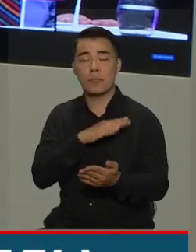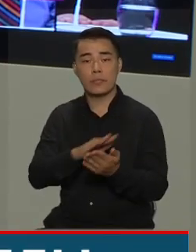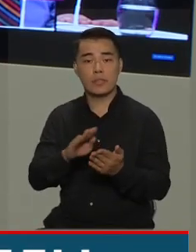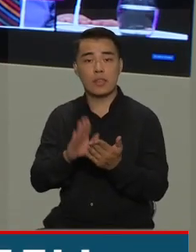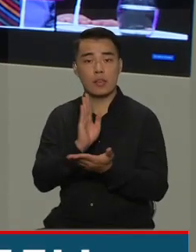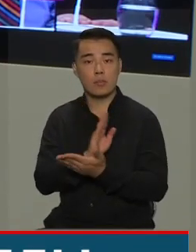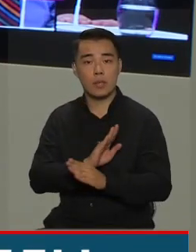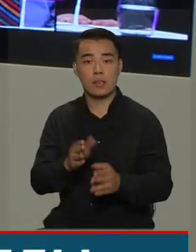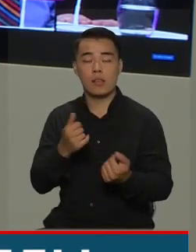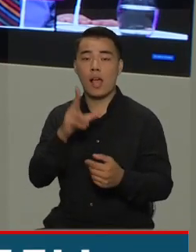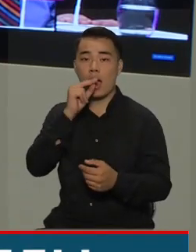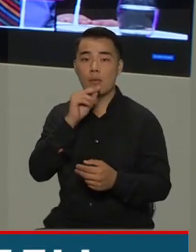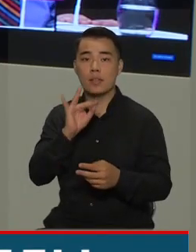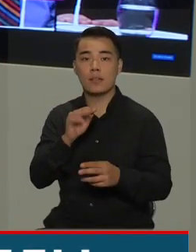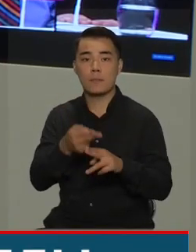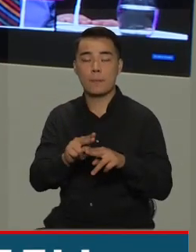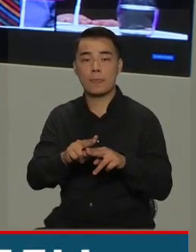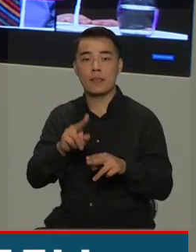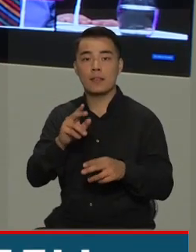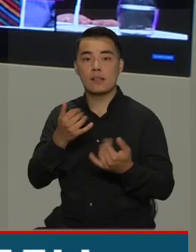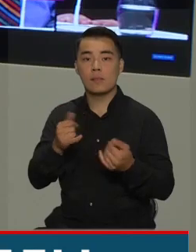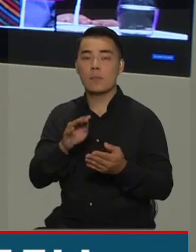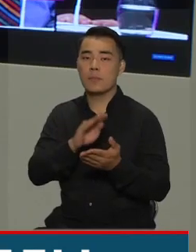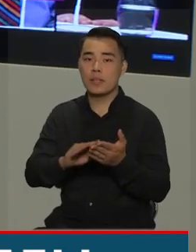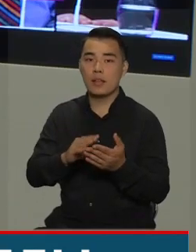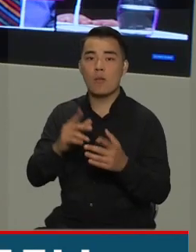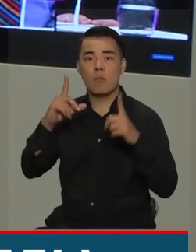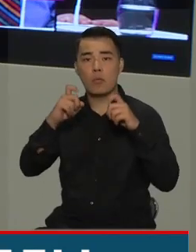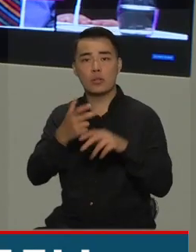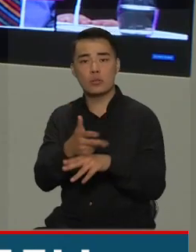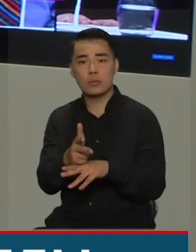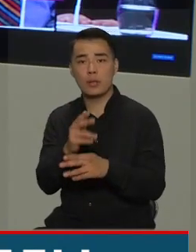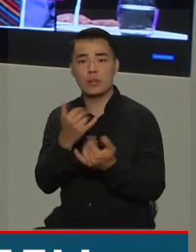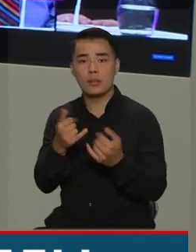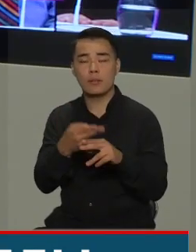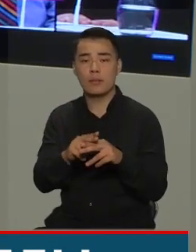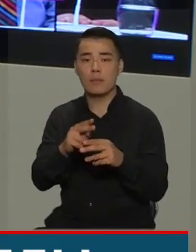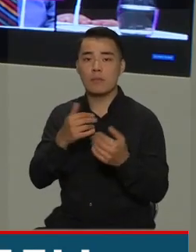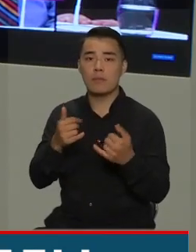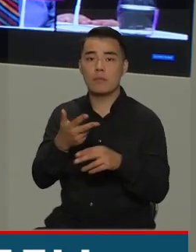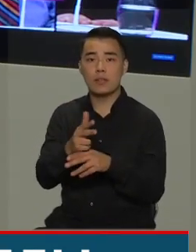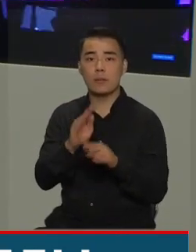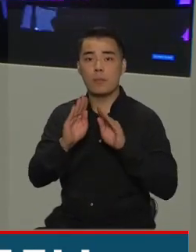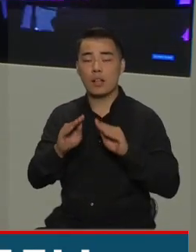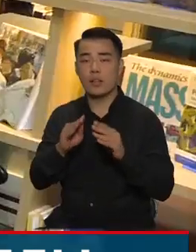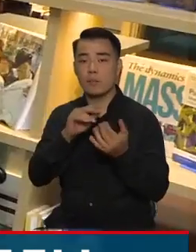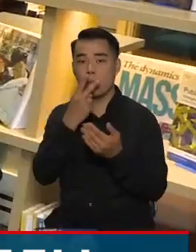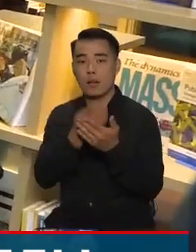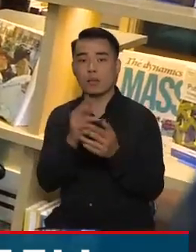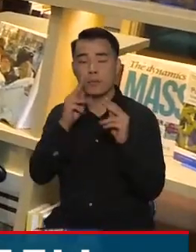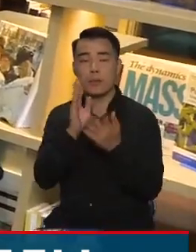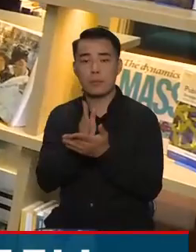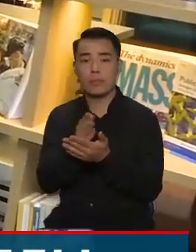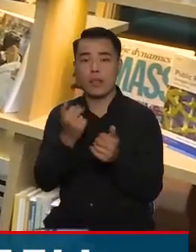емес, сөйлеу мәнері деген сияқты speech writing, фотожурналистика, видеомонтаждау сияқты сабақтарды да өтіп жатырмыз.